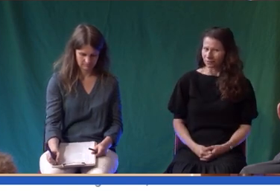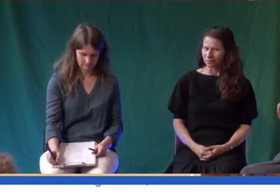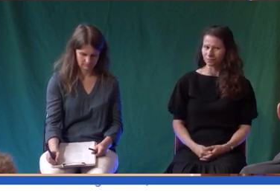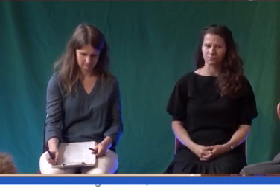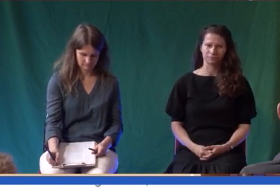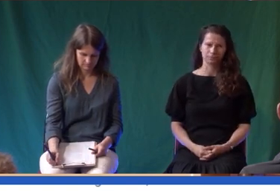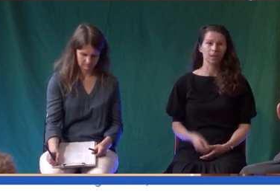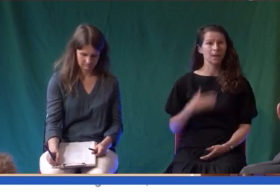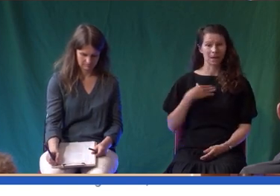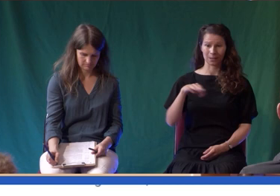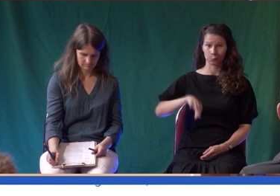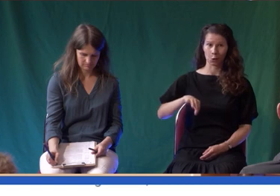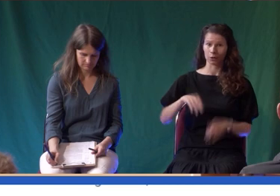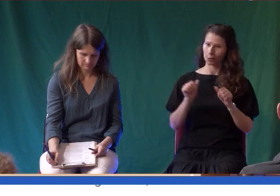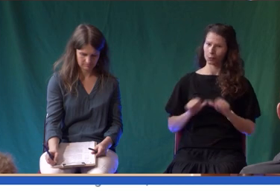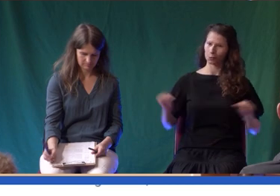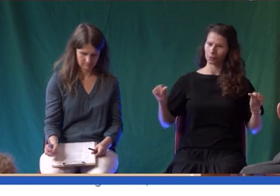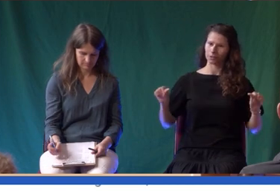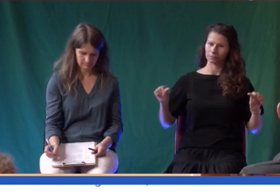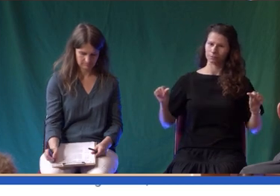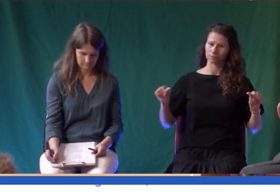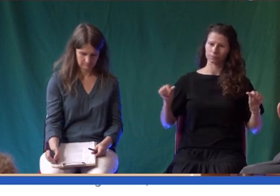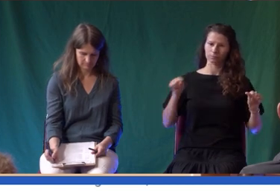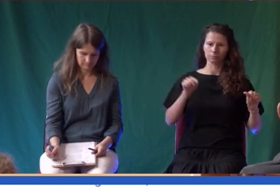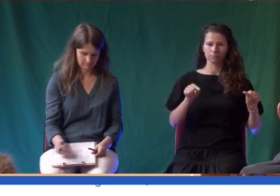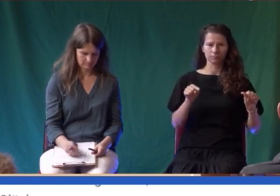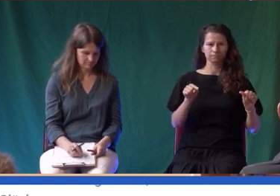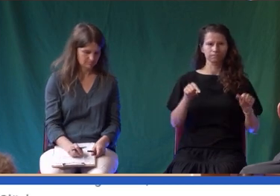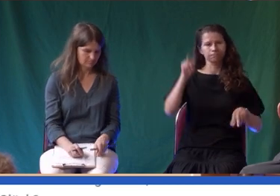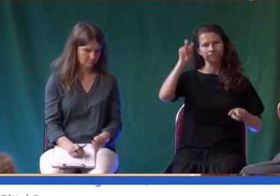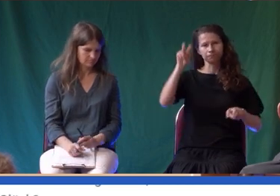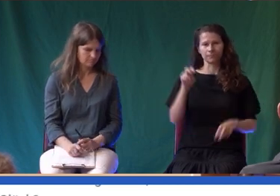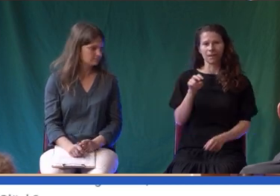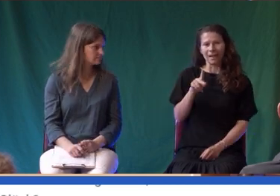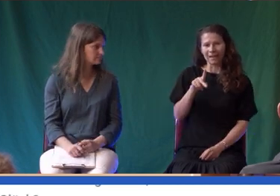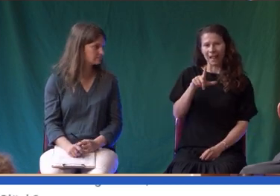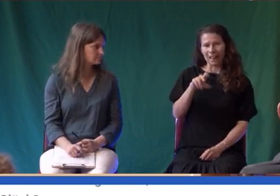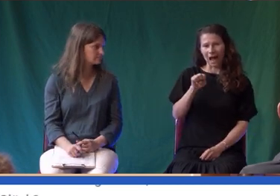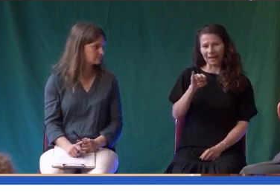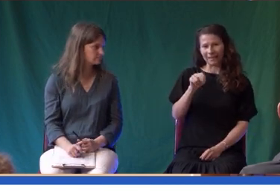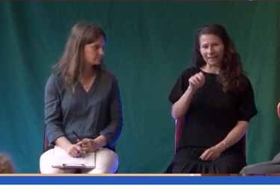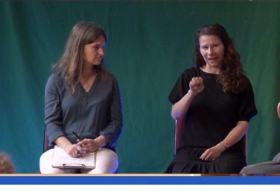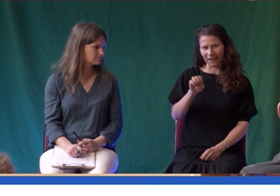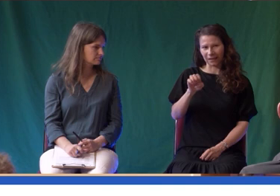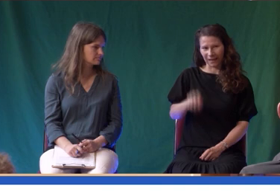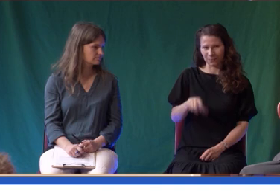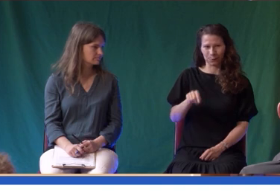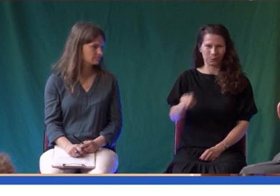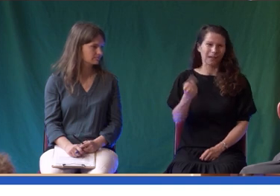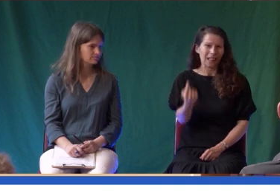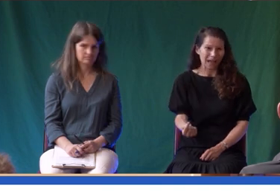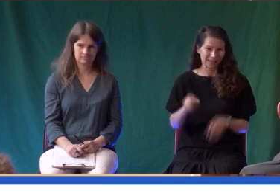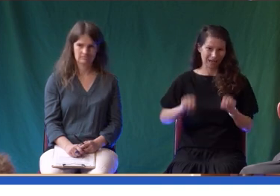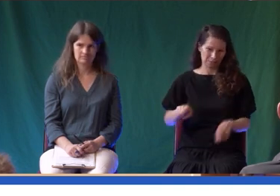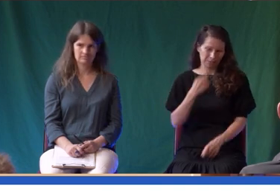meine Tochter ist glücklich wenn sie etwas kleine kann wie sie sagt also wenn sie etwas alleine kann wenn sie etwas alleine schafft